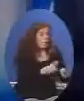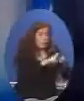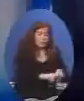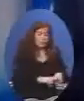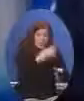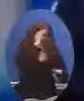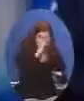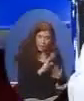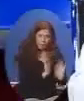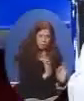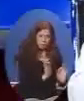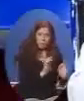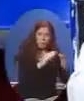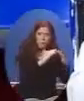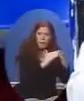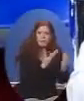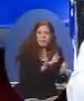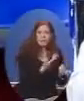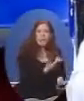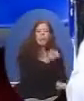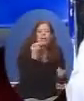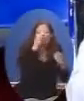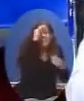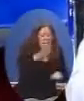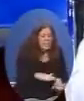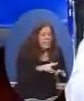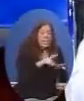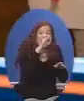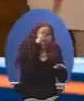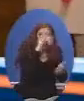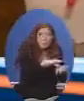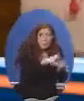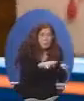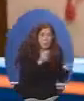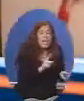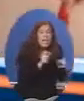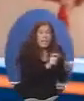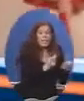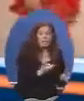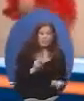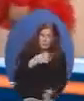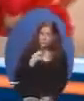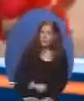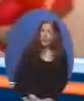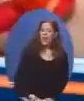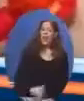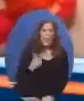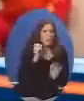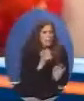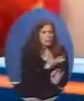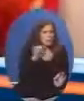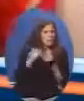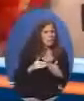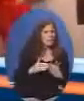ילד באופן סביר בידי הוריו, הם לוקחים את הילד מפני שהילד במצב שצריך להגן עליו. אני מסכים איתך לגמרי, זו בדיוק השאלה שאני שואל, למה אתם באמת עושים